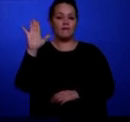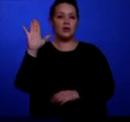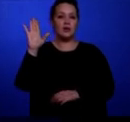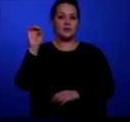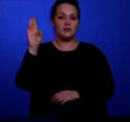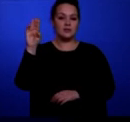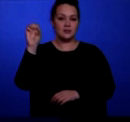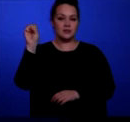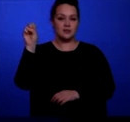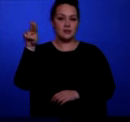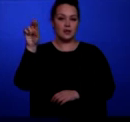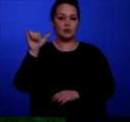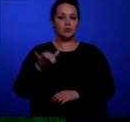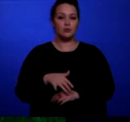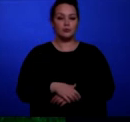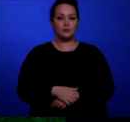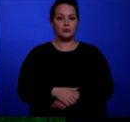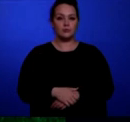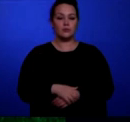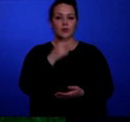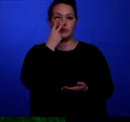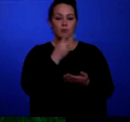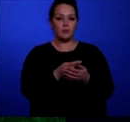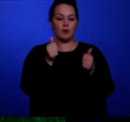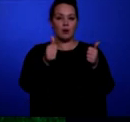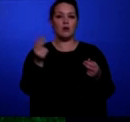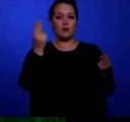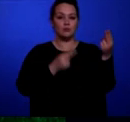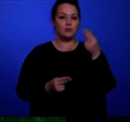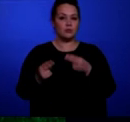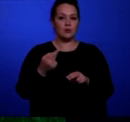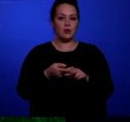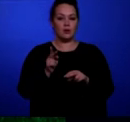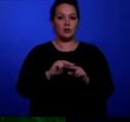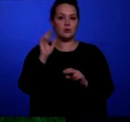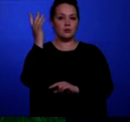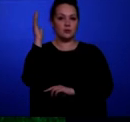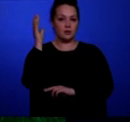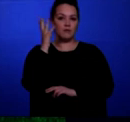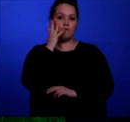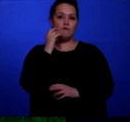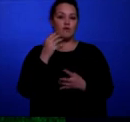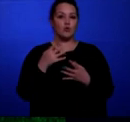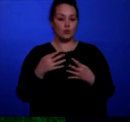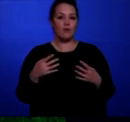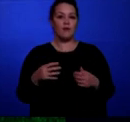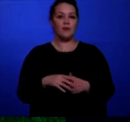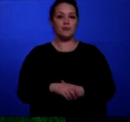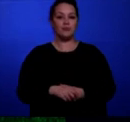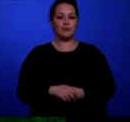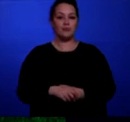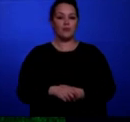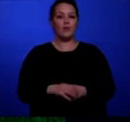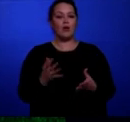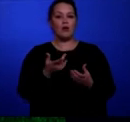Молодцы! А теперь посмотрите на эту иллюстрацию. Это дерево, это фруктовое дерево. Посмотрите,